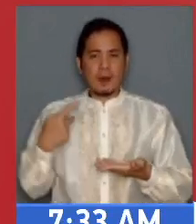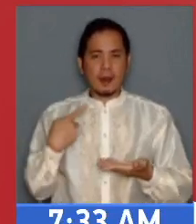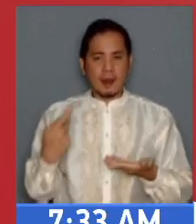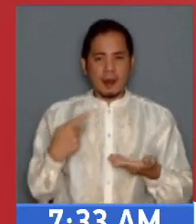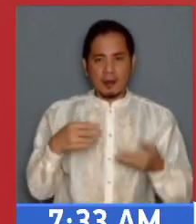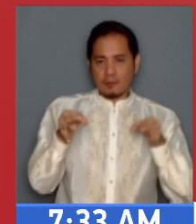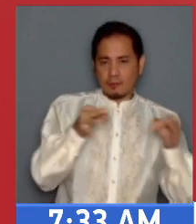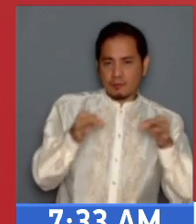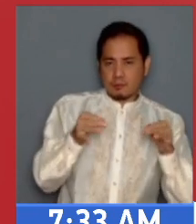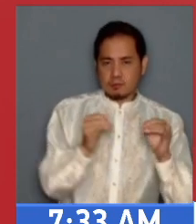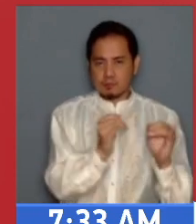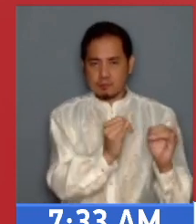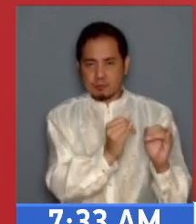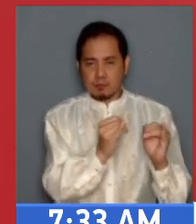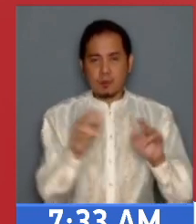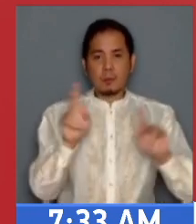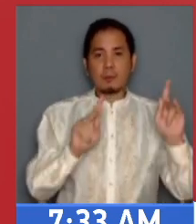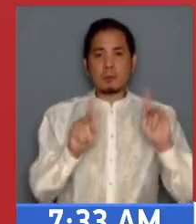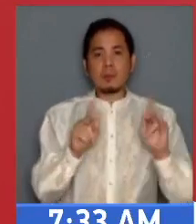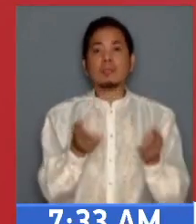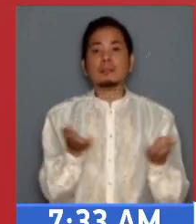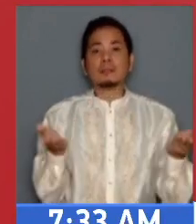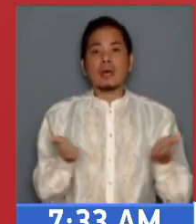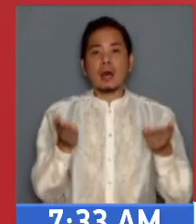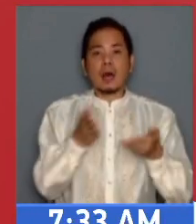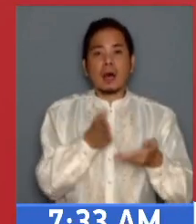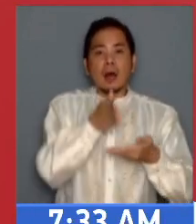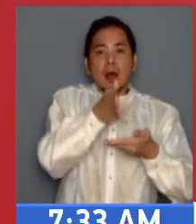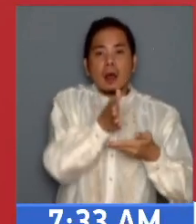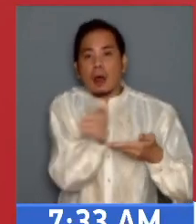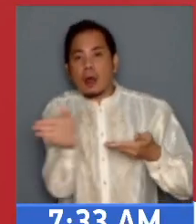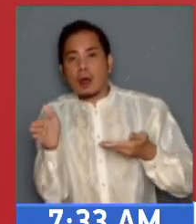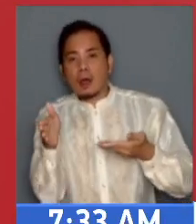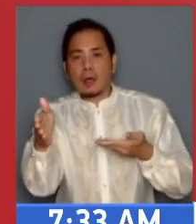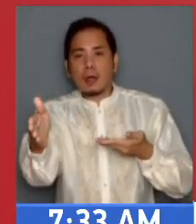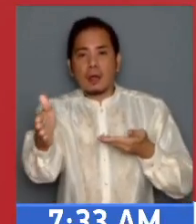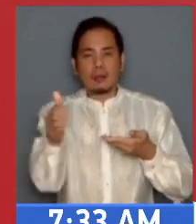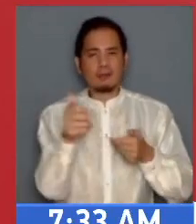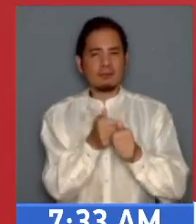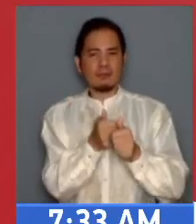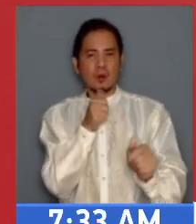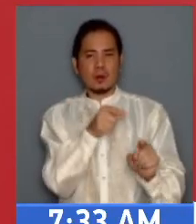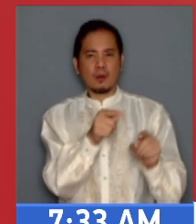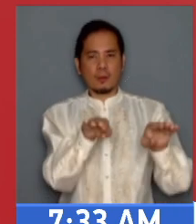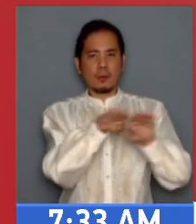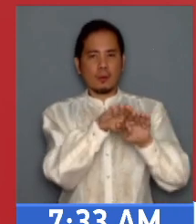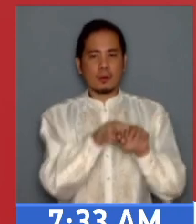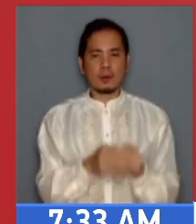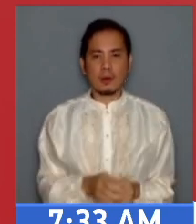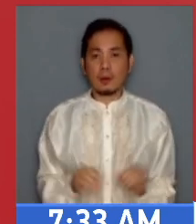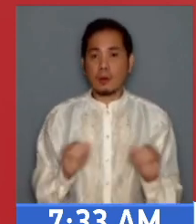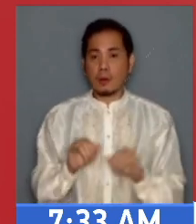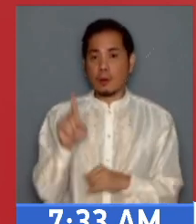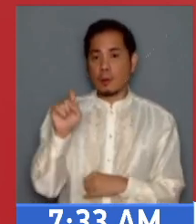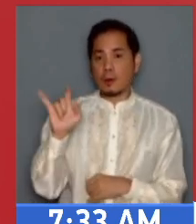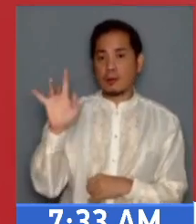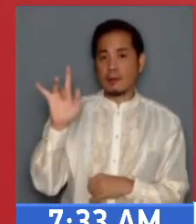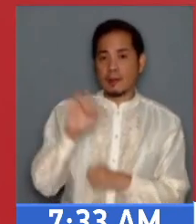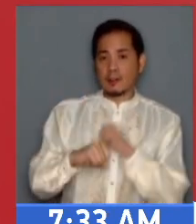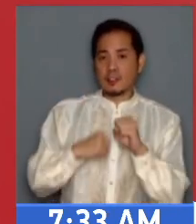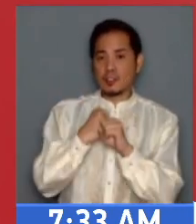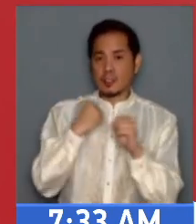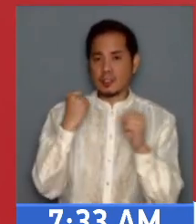pwede nilang daanan. At bilang bahagi pa rin ng pagdiriwang ng 125 taon ng kalayaan ng